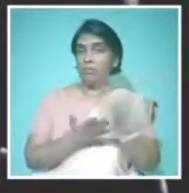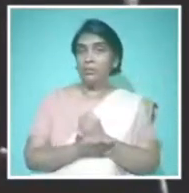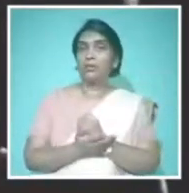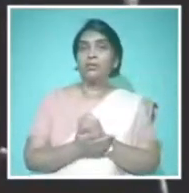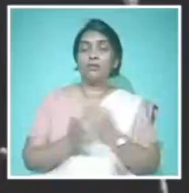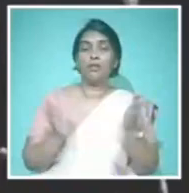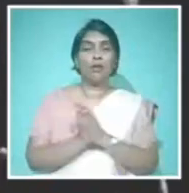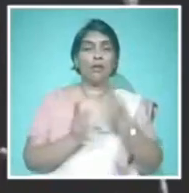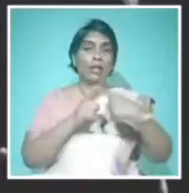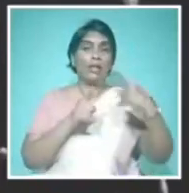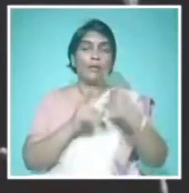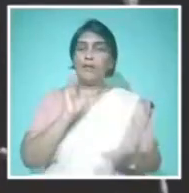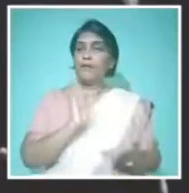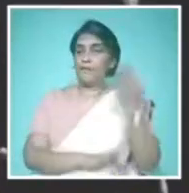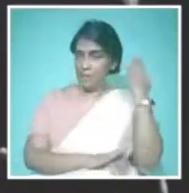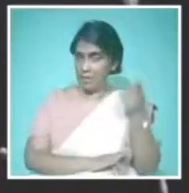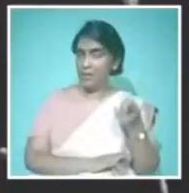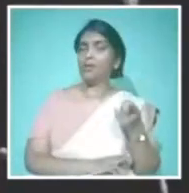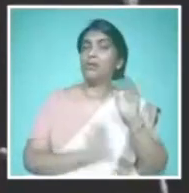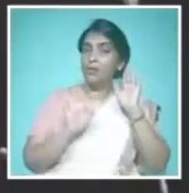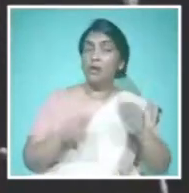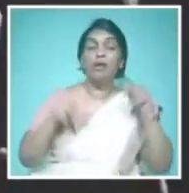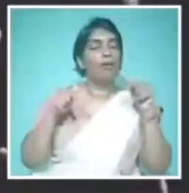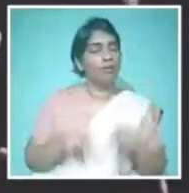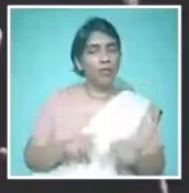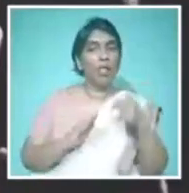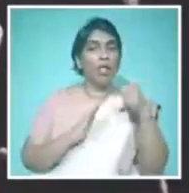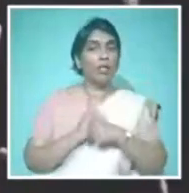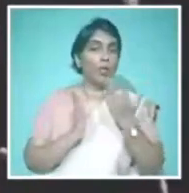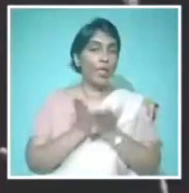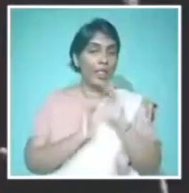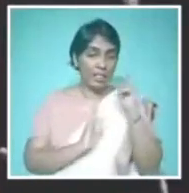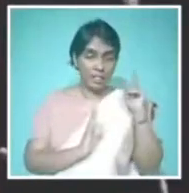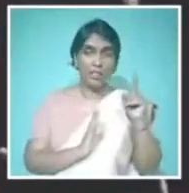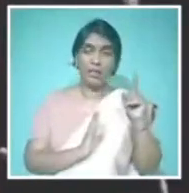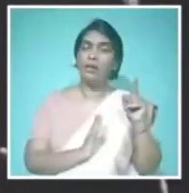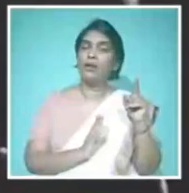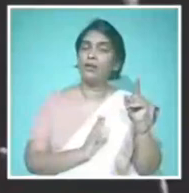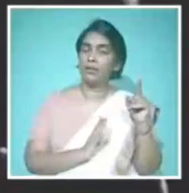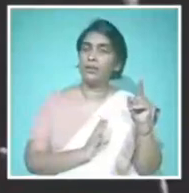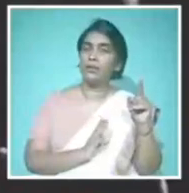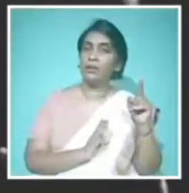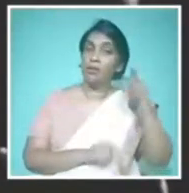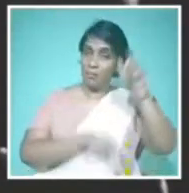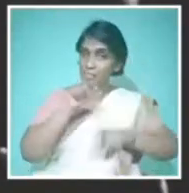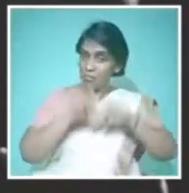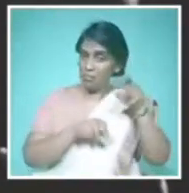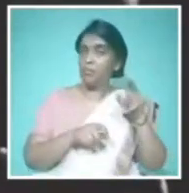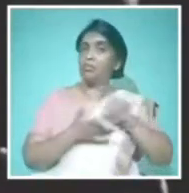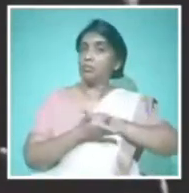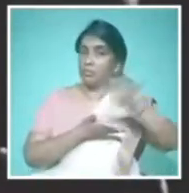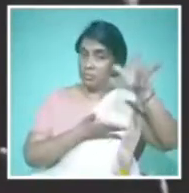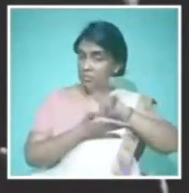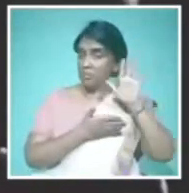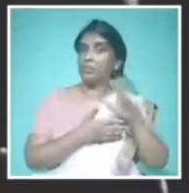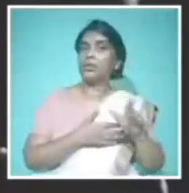ni latar wal ki evan hinda. Hari, namun adatat, dakuno India we, san me, ayah. Guan kawan